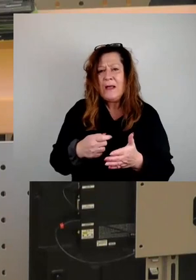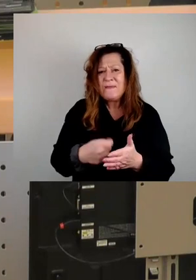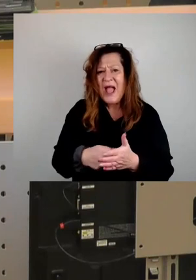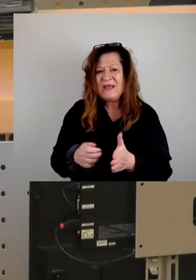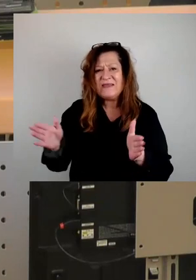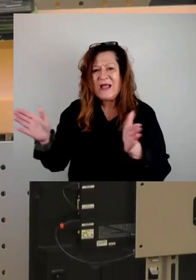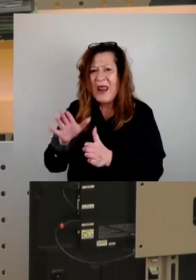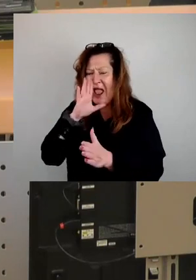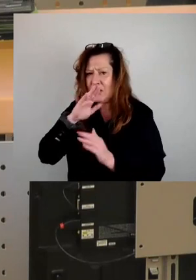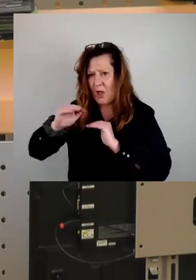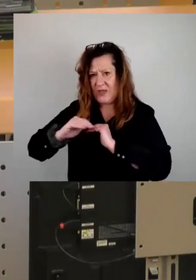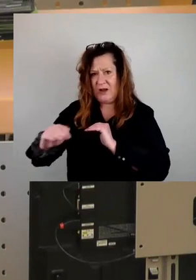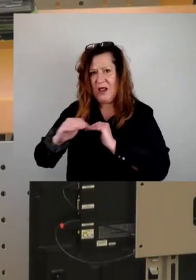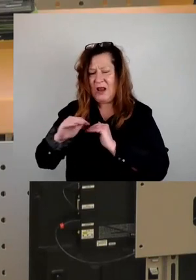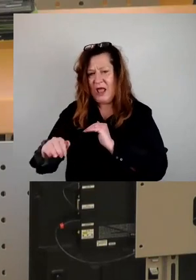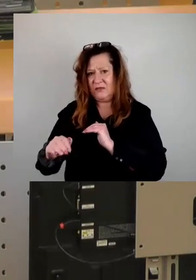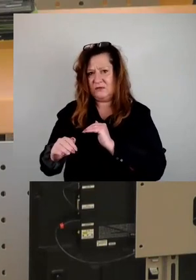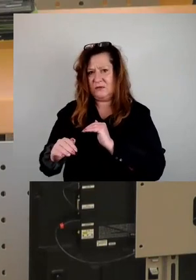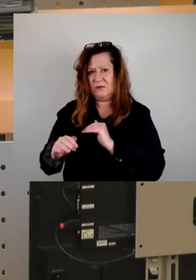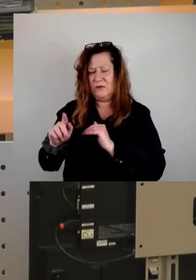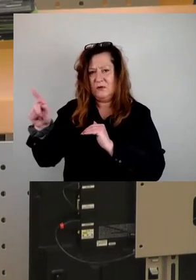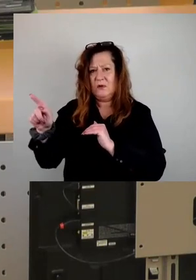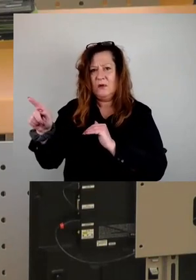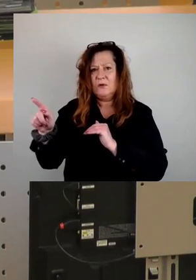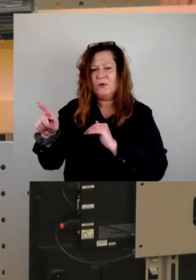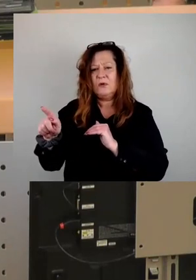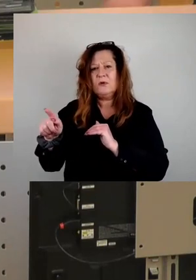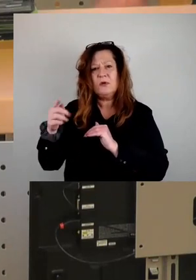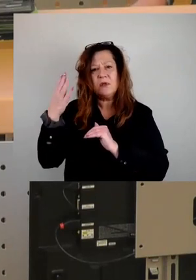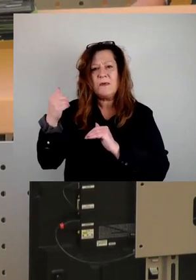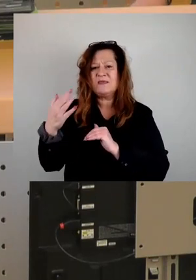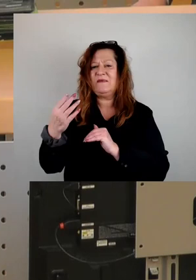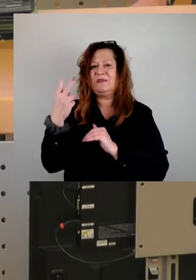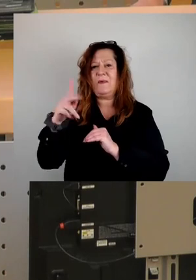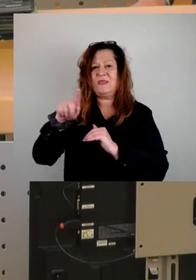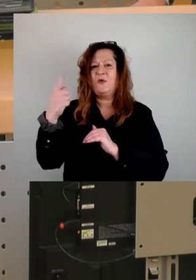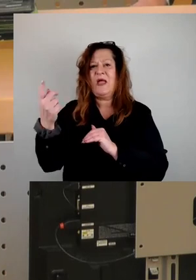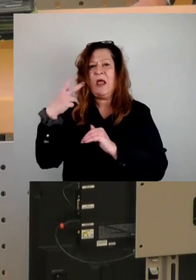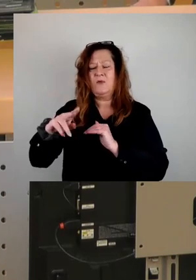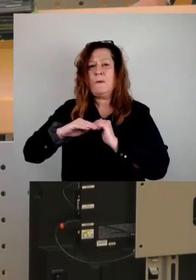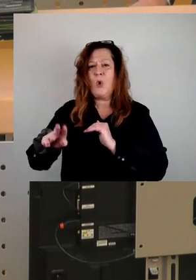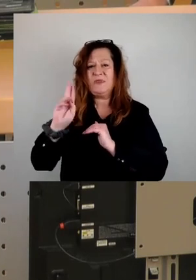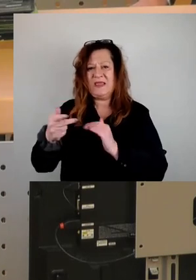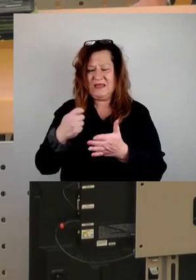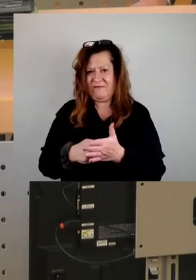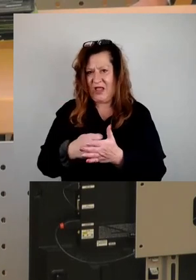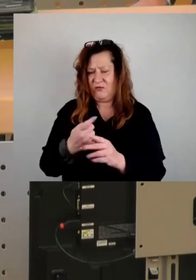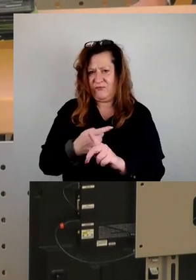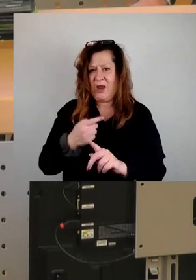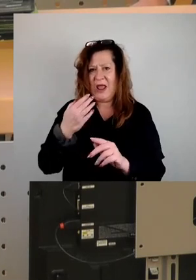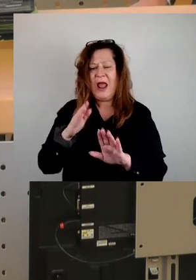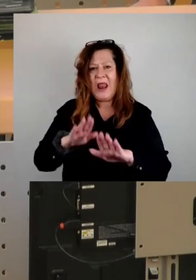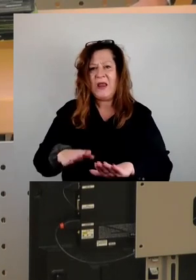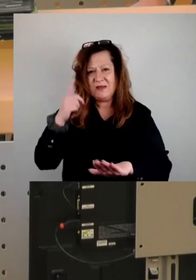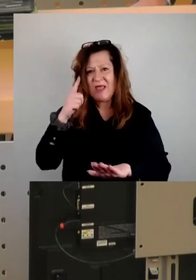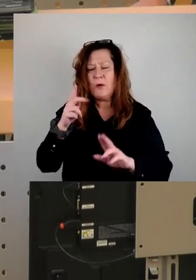ist zu berechnen mit 57 nach 2021 Bodenrichtwerte Landeshauptstadt Dresden. Und Waldgrundstück ist 1,50,